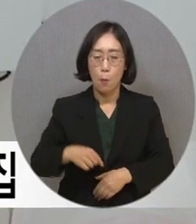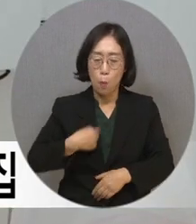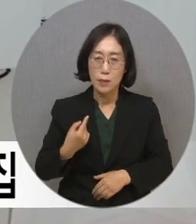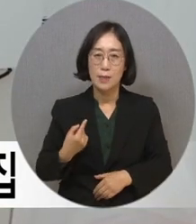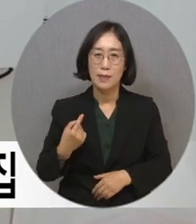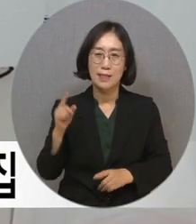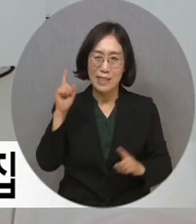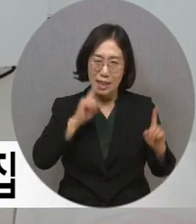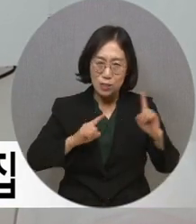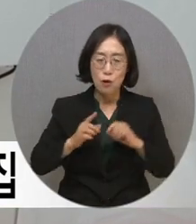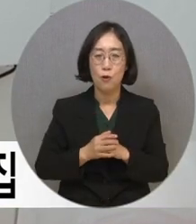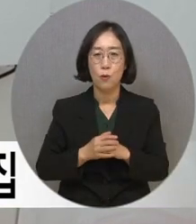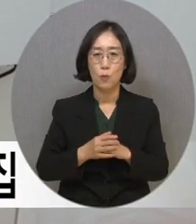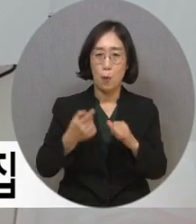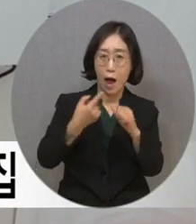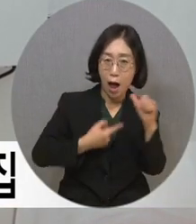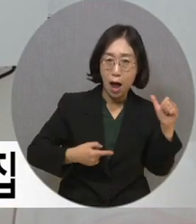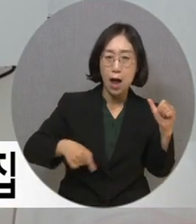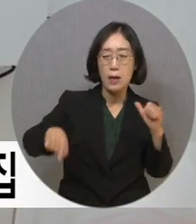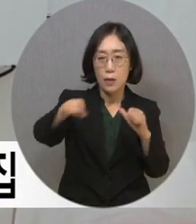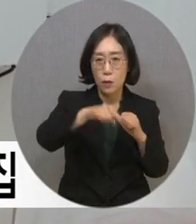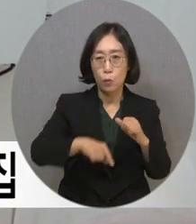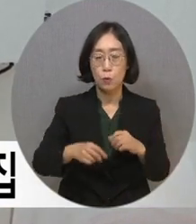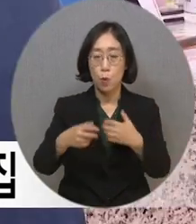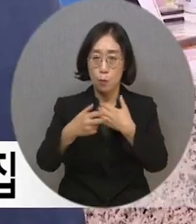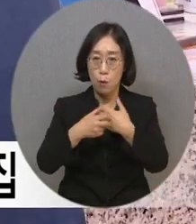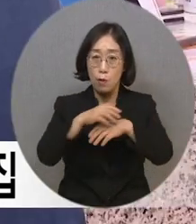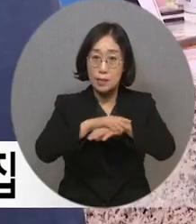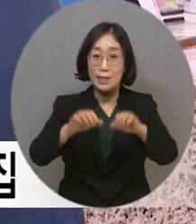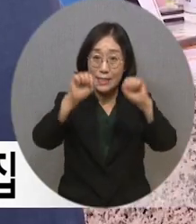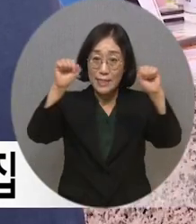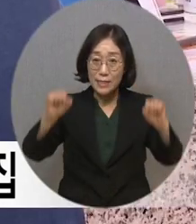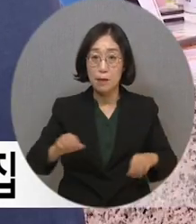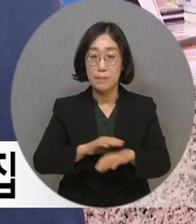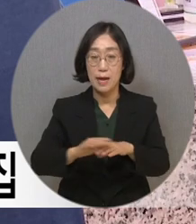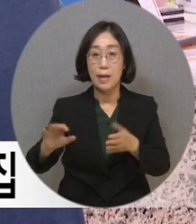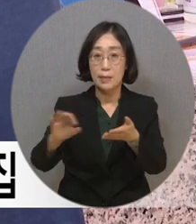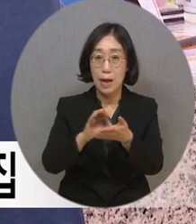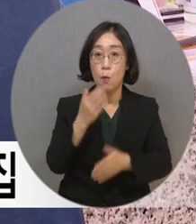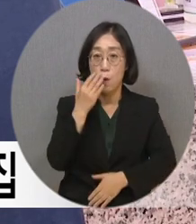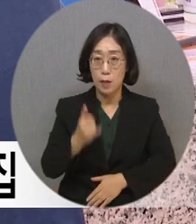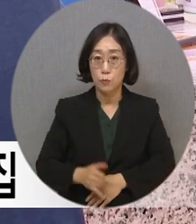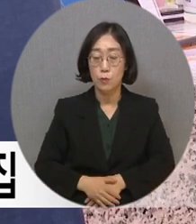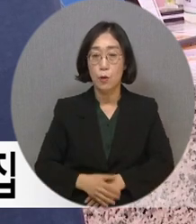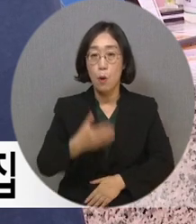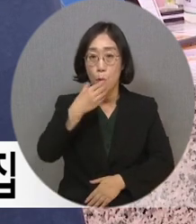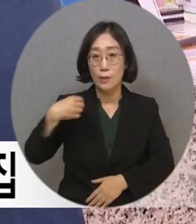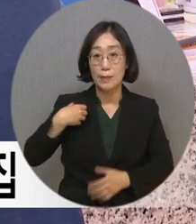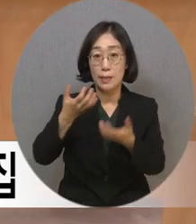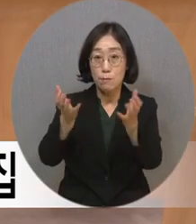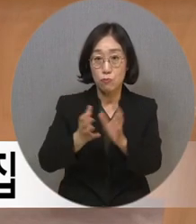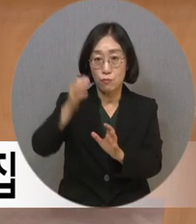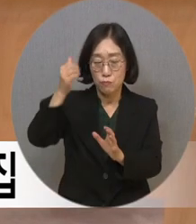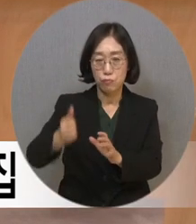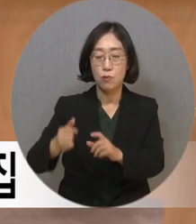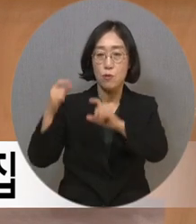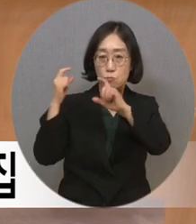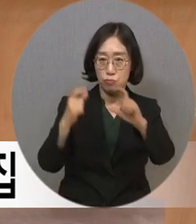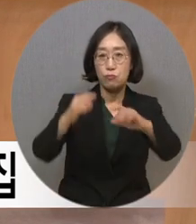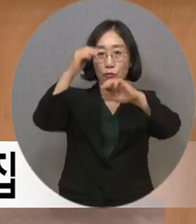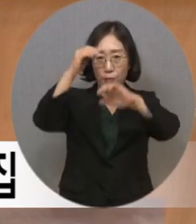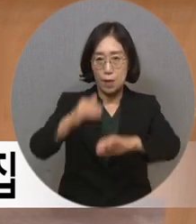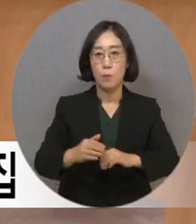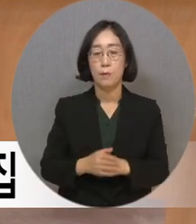치료하고 의료서비스를 체계적으로 이용할 수 있도록 복지부 장관이 지정하는 의료기관입니다. 이번